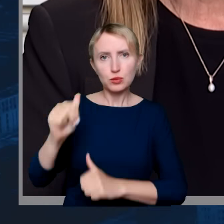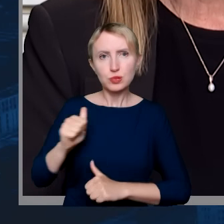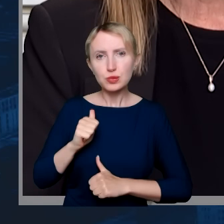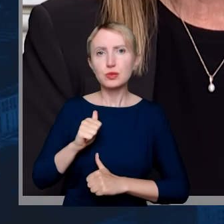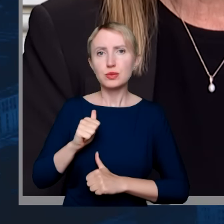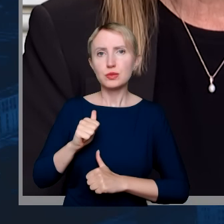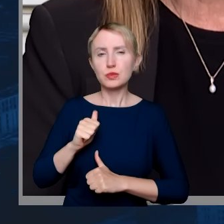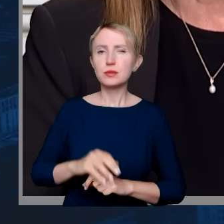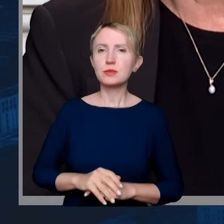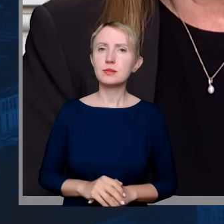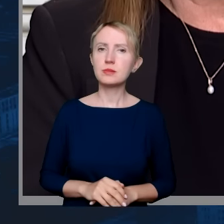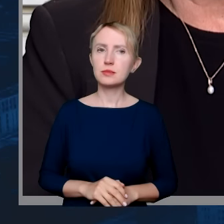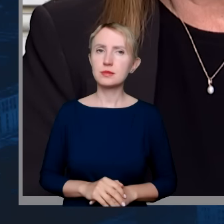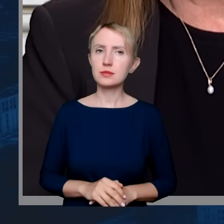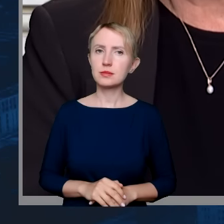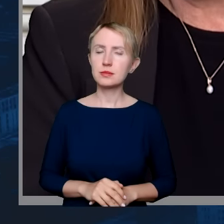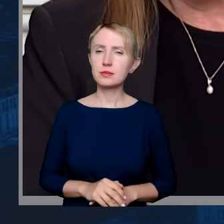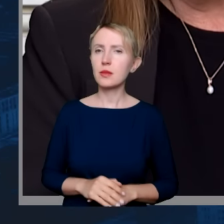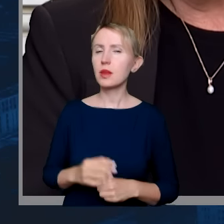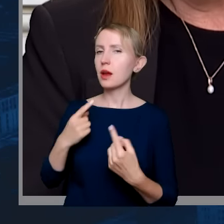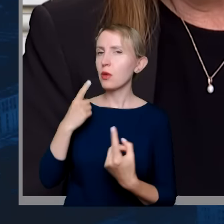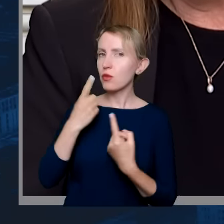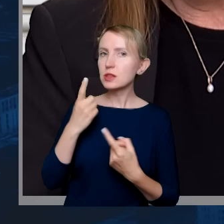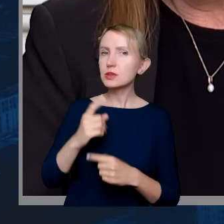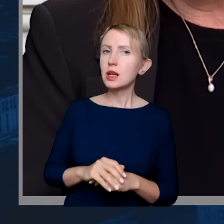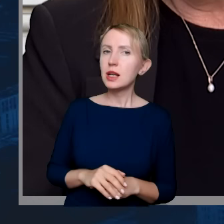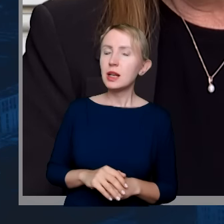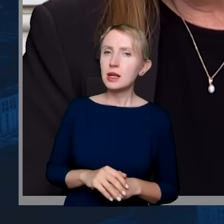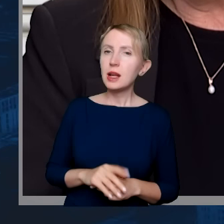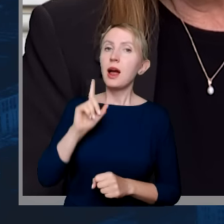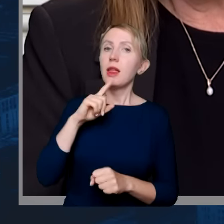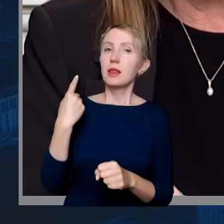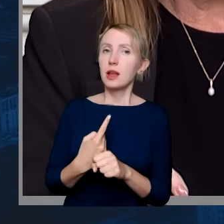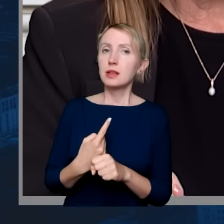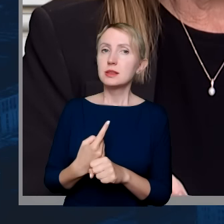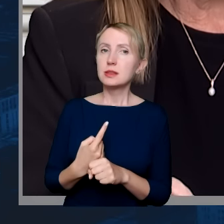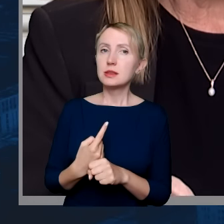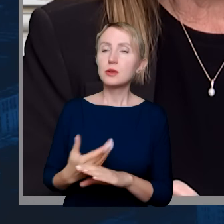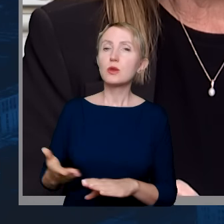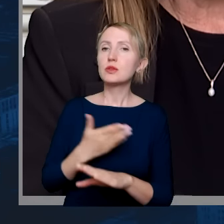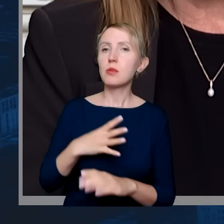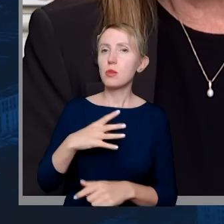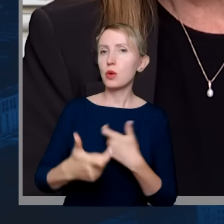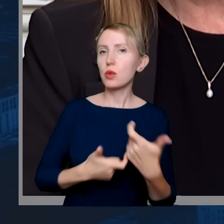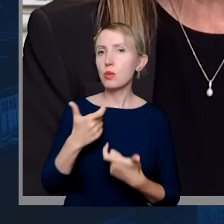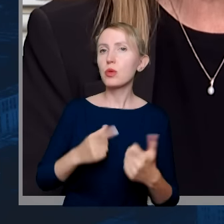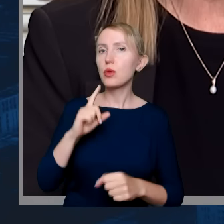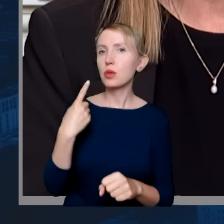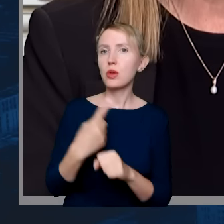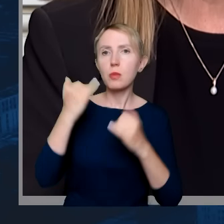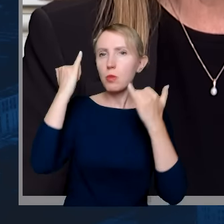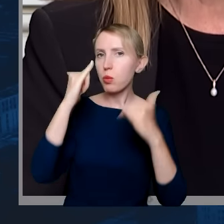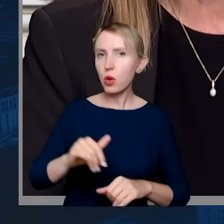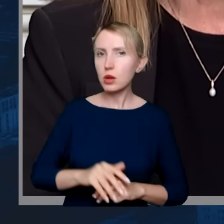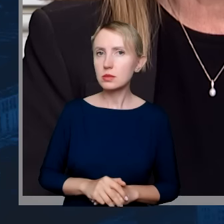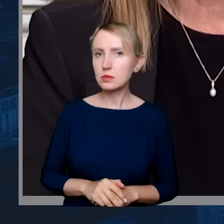śmiercią? Uważam, panie redaktorze, szanowni państwo, że decyzja, która wówczas została podjęta, była decyzją błędną. W